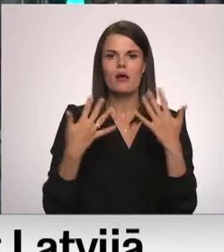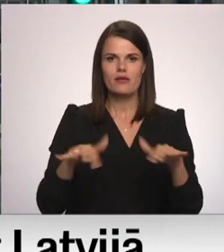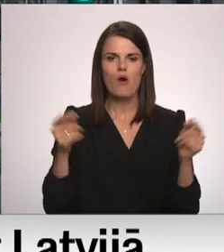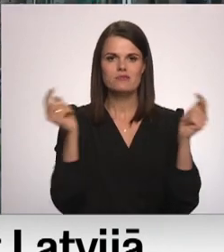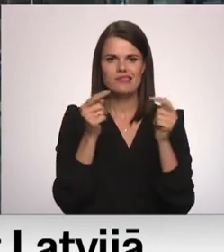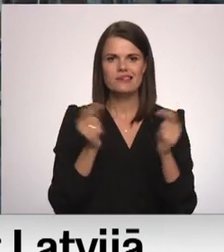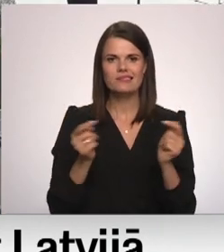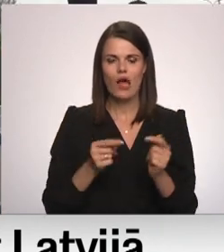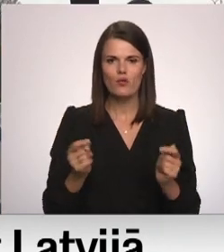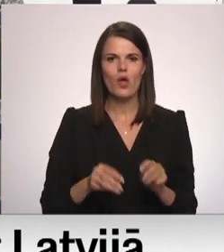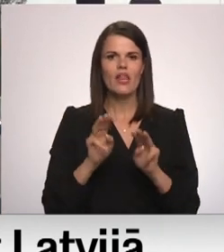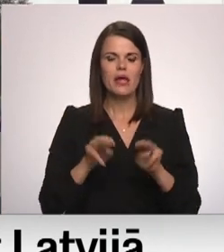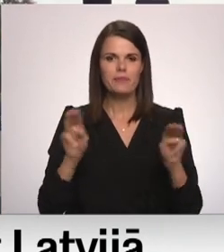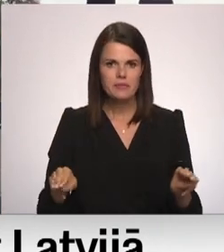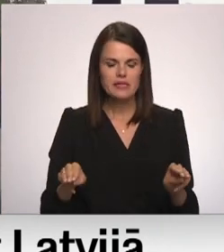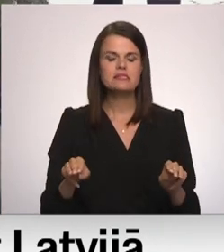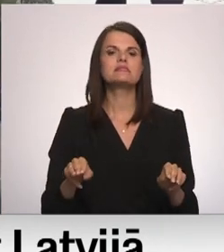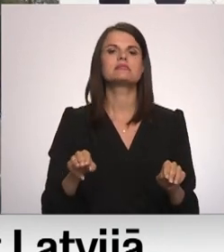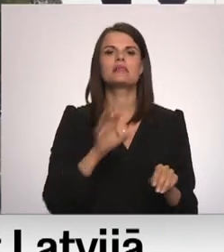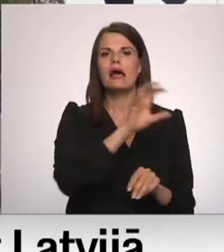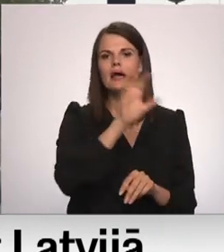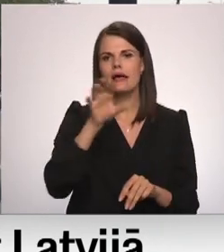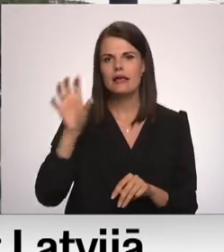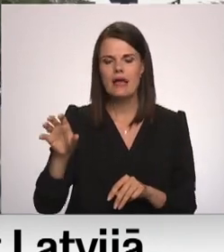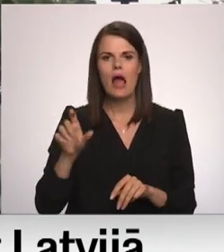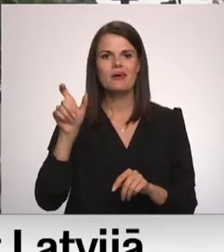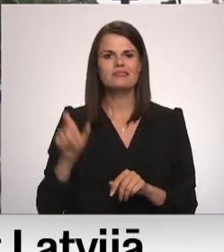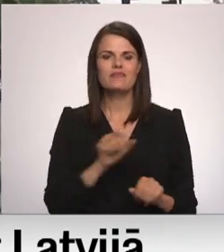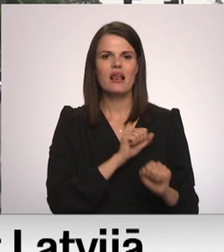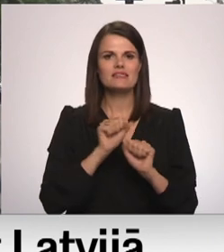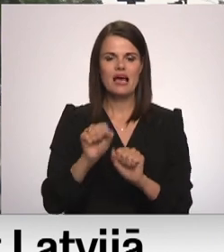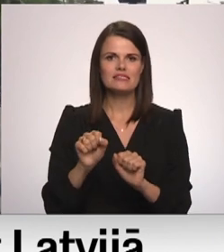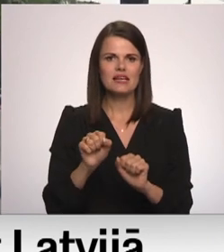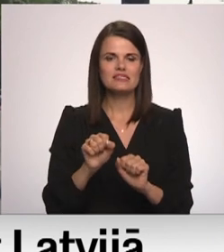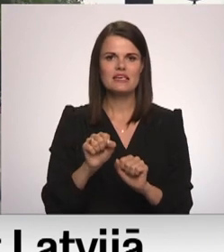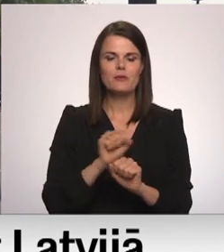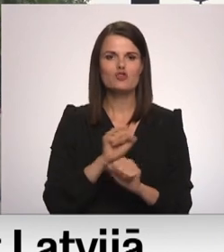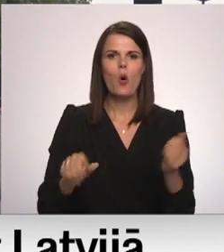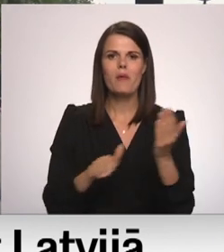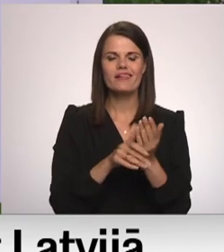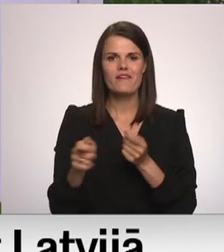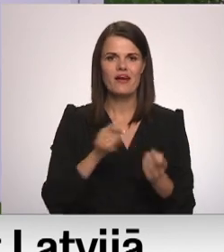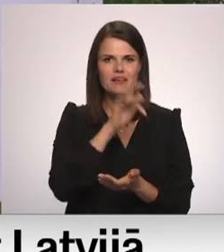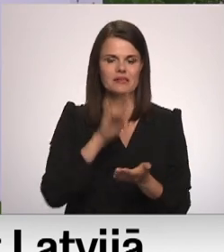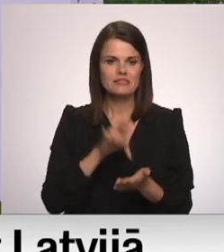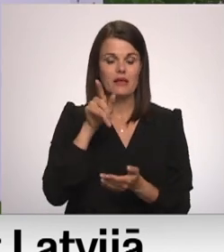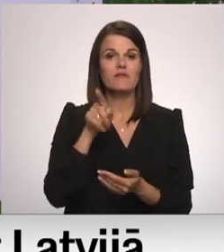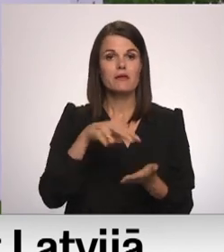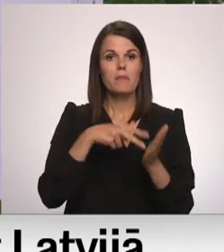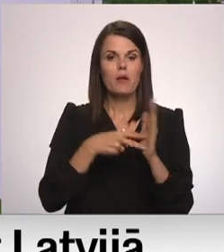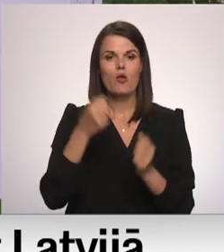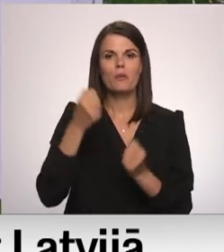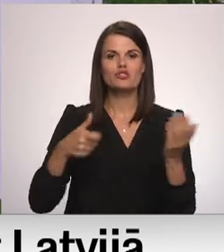saskaņoti ar ministrijām civilās aizsardzības operatīvās vadības centra sanāksmē. Tie paredz automašīnu reģistrēšanas